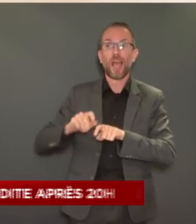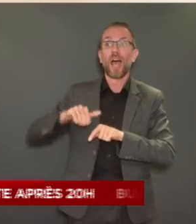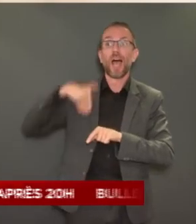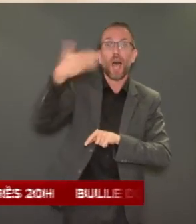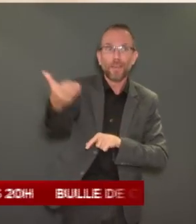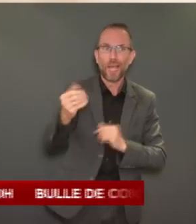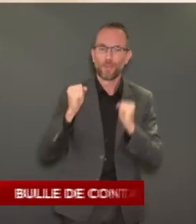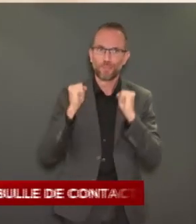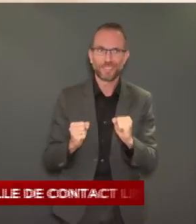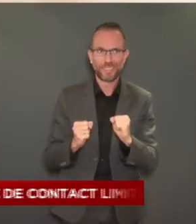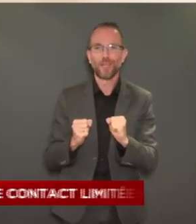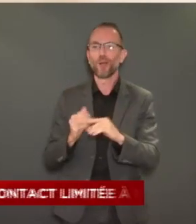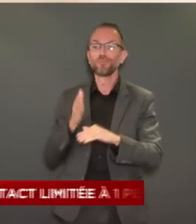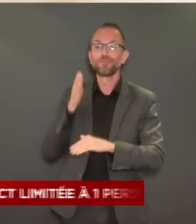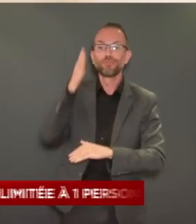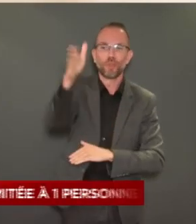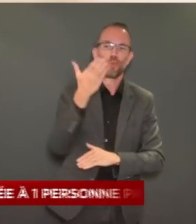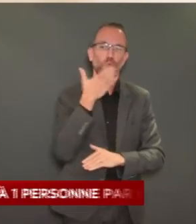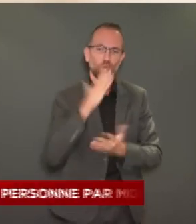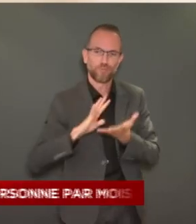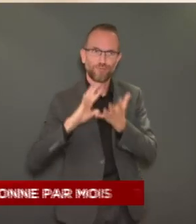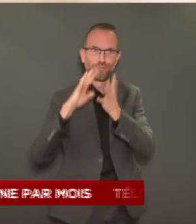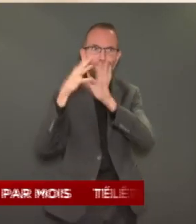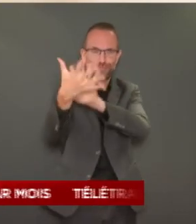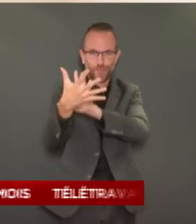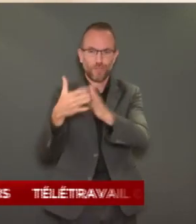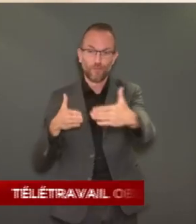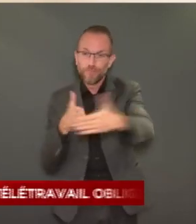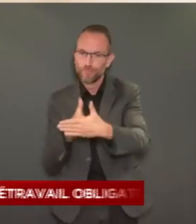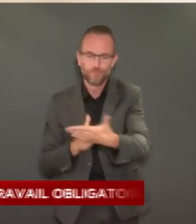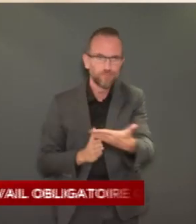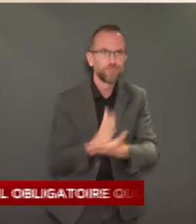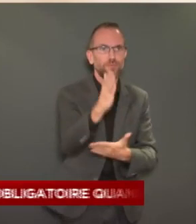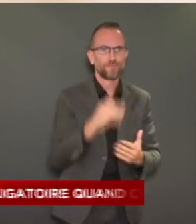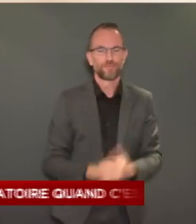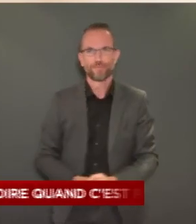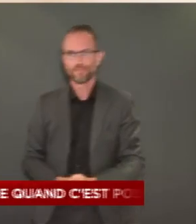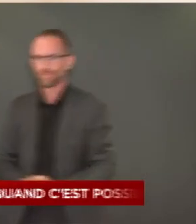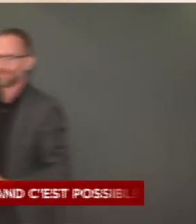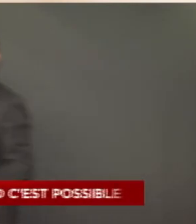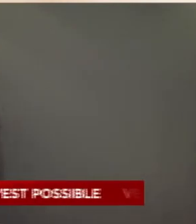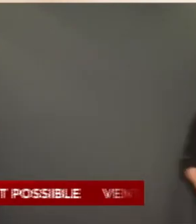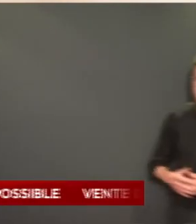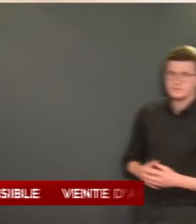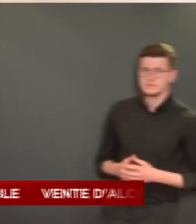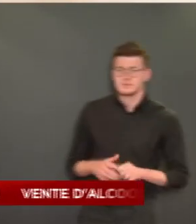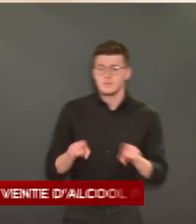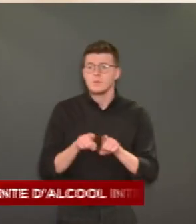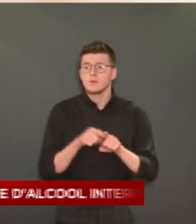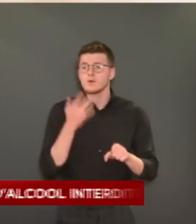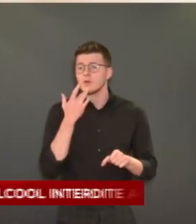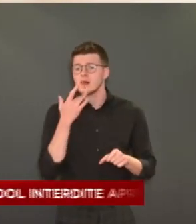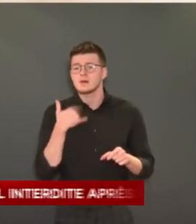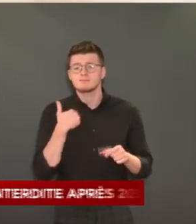de faire un pas en avant tous ensemble. Om te besluiten, ik zou me willen richten tot degenen die